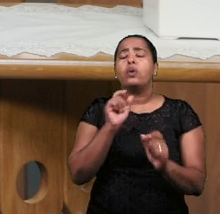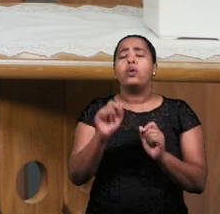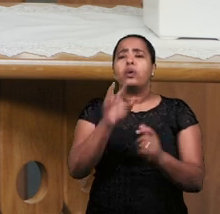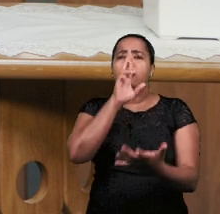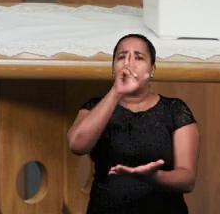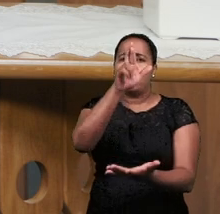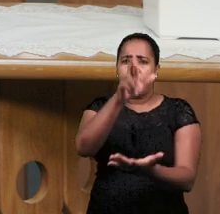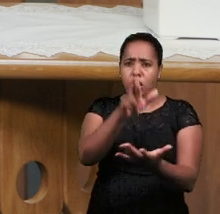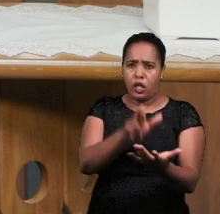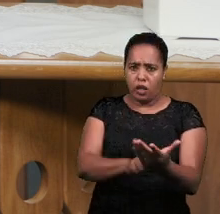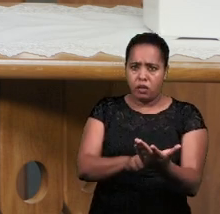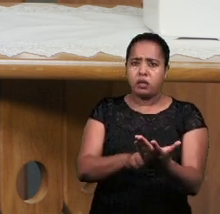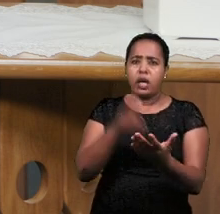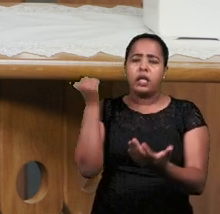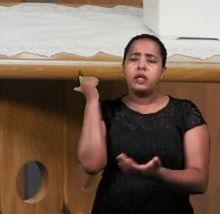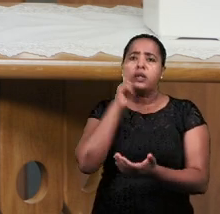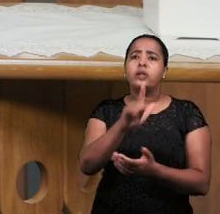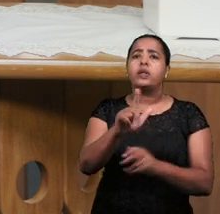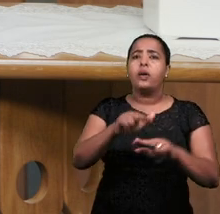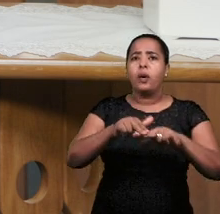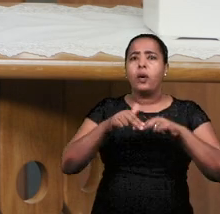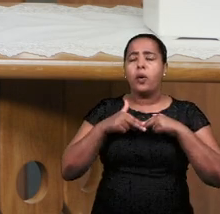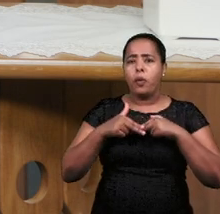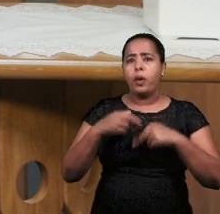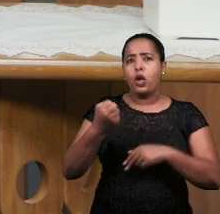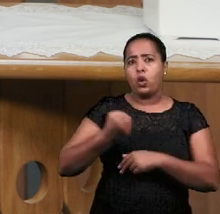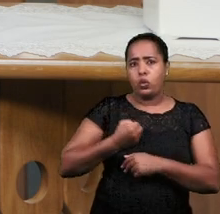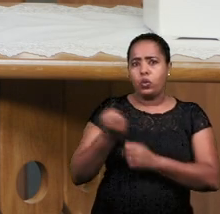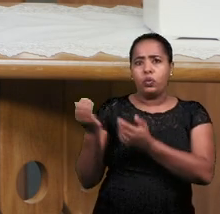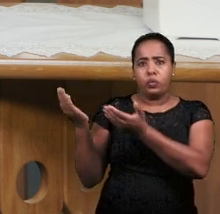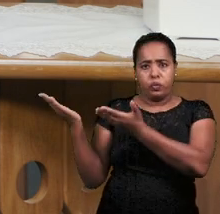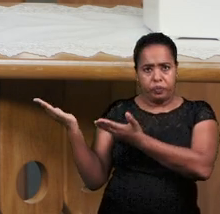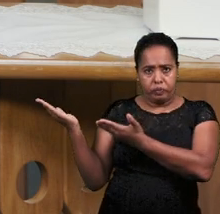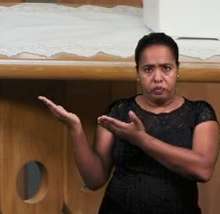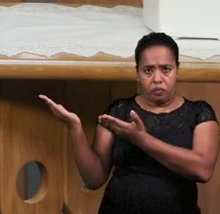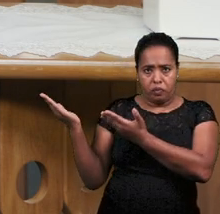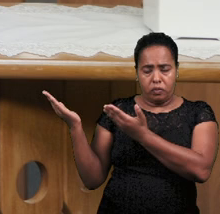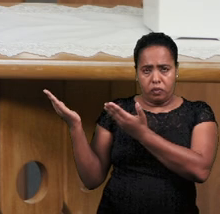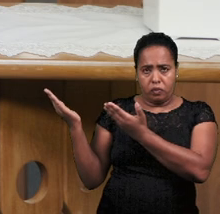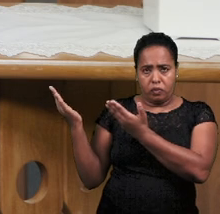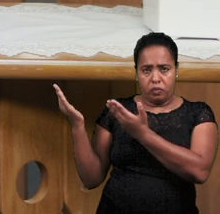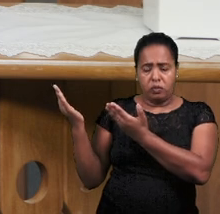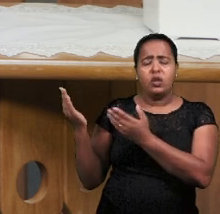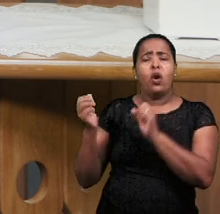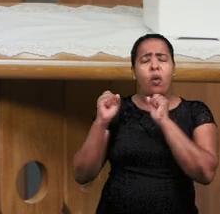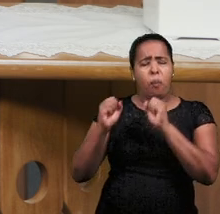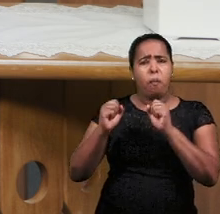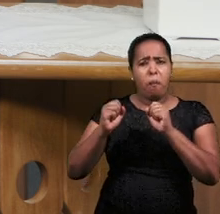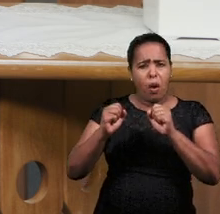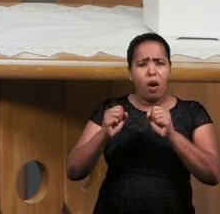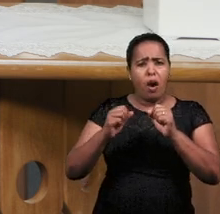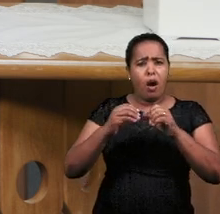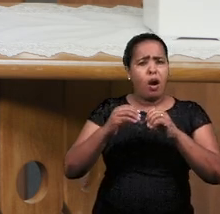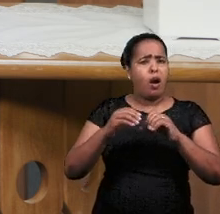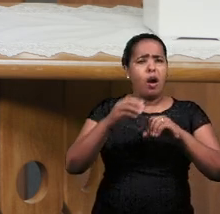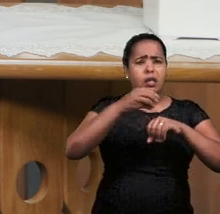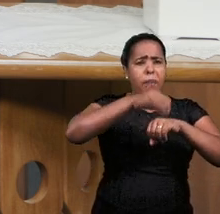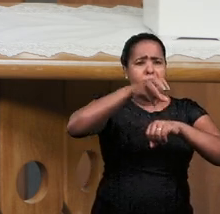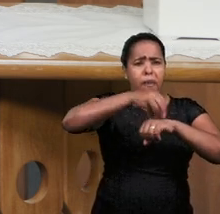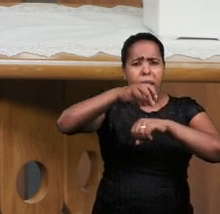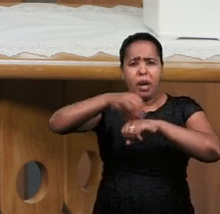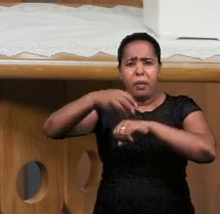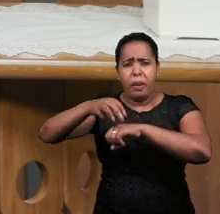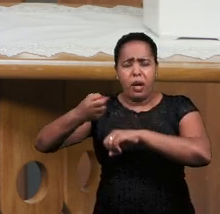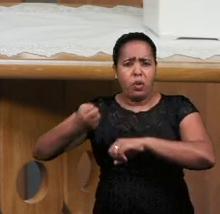obtenus à travers le numéro 0800. Et les frères et sœurs peuvent divulguer ce numéro.